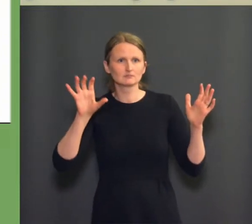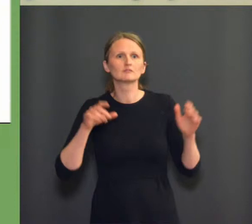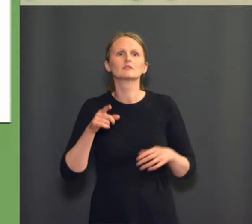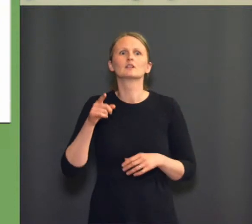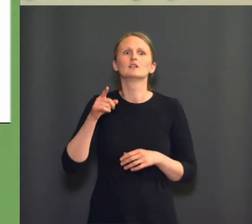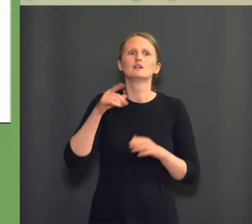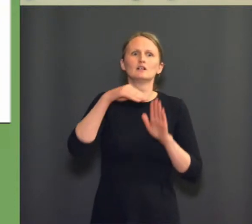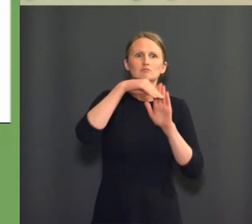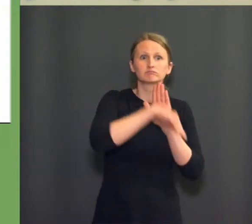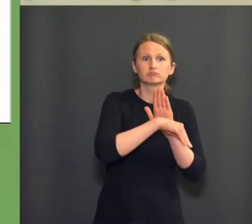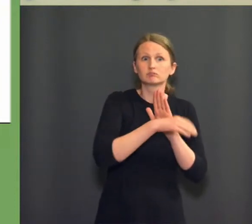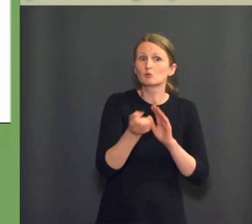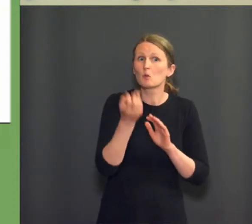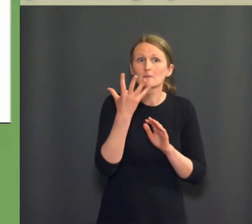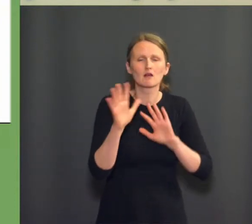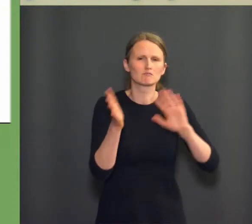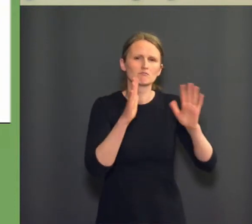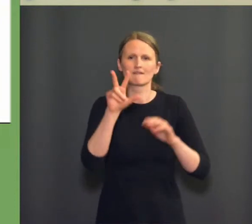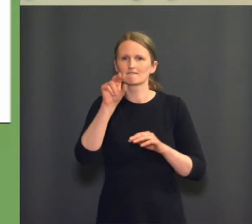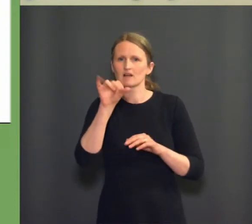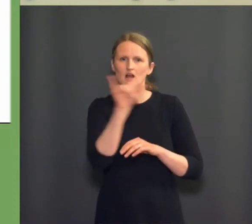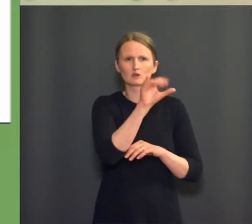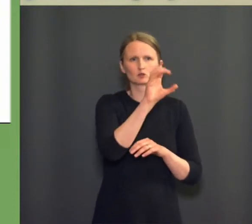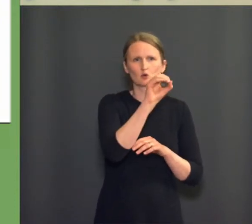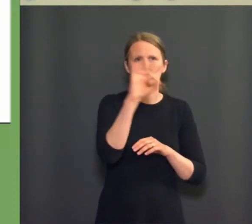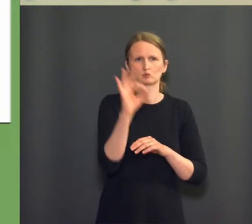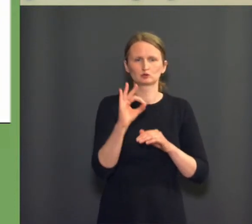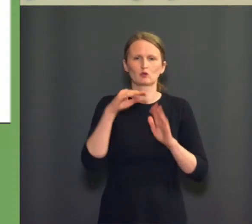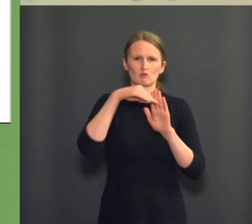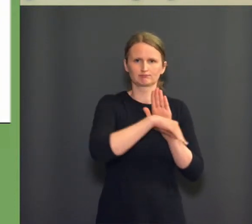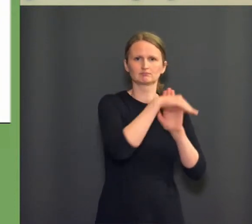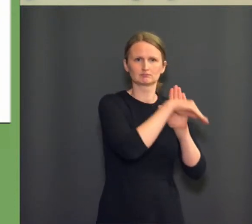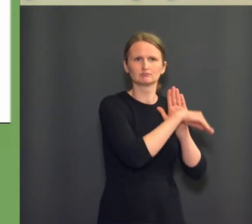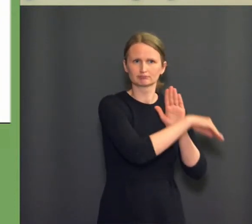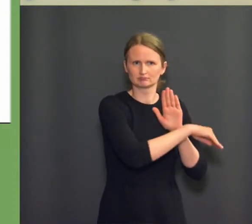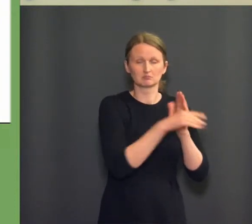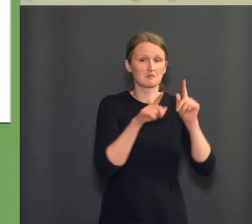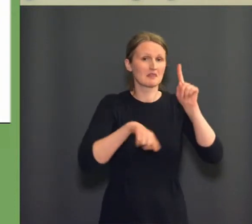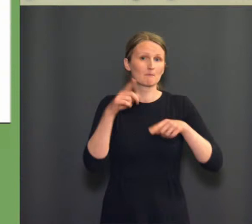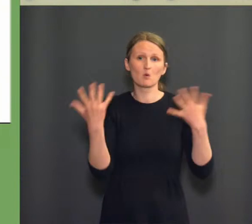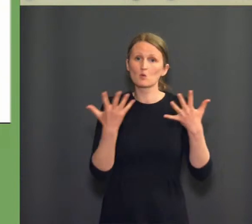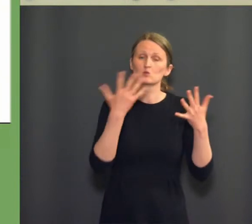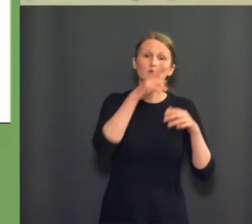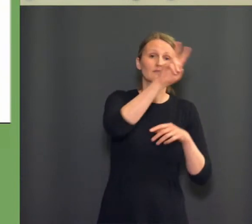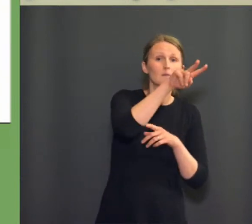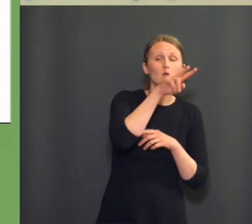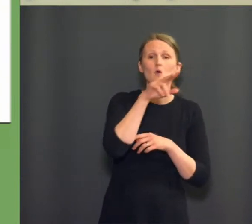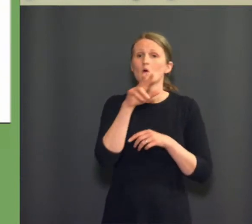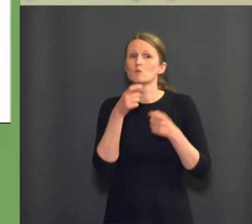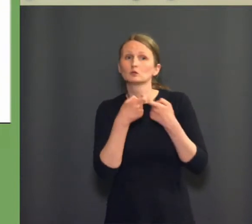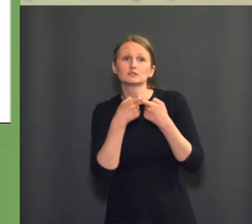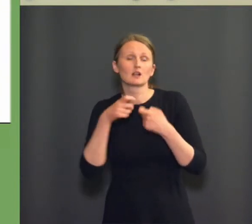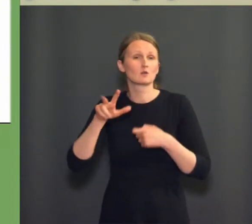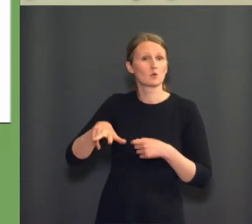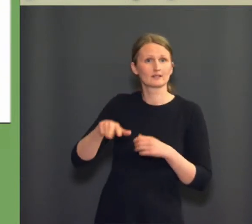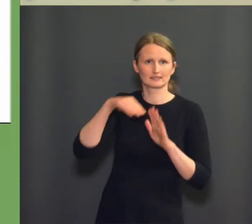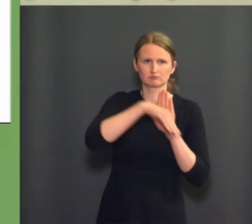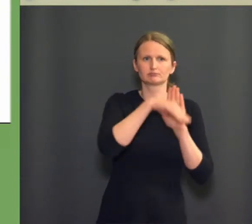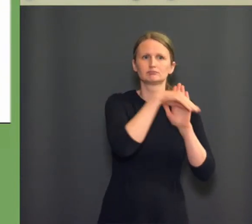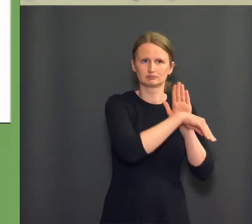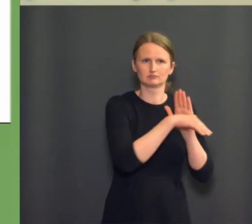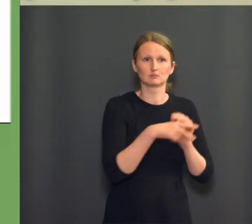Wallonie ou à Bruxelles, avec une taux de contamination qui est en plus forte baisse en